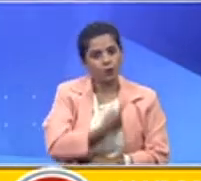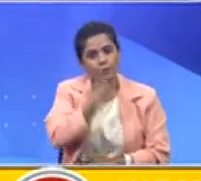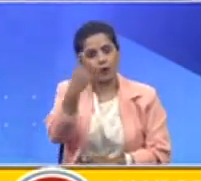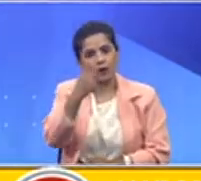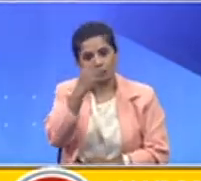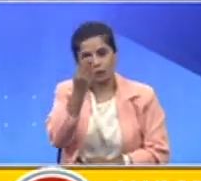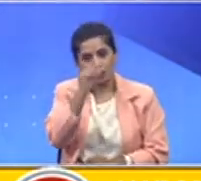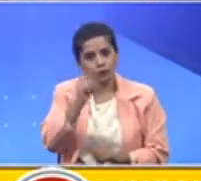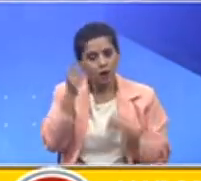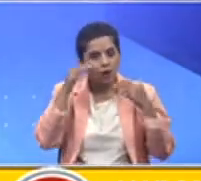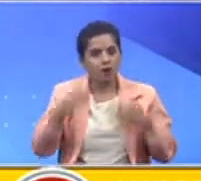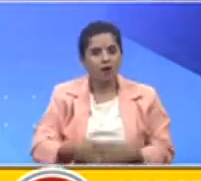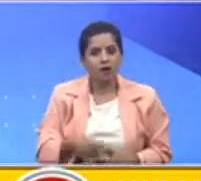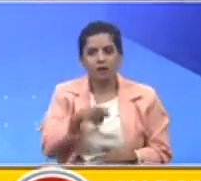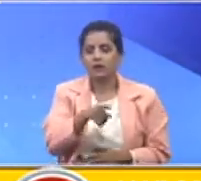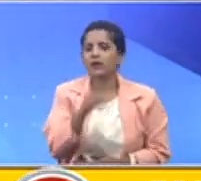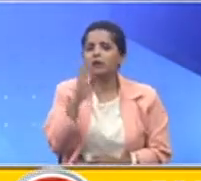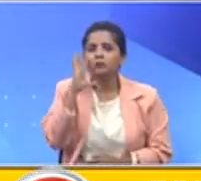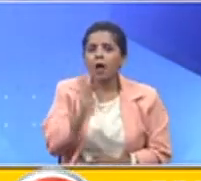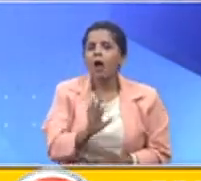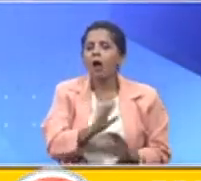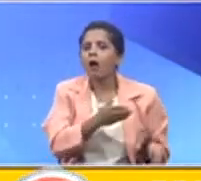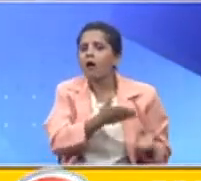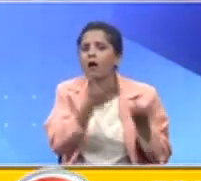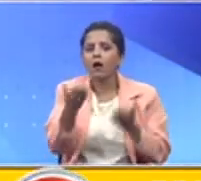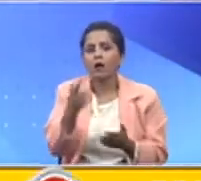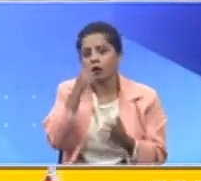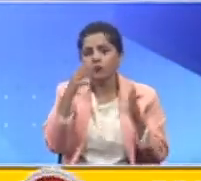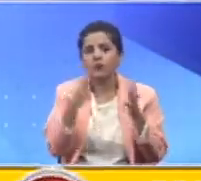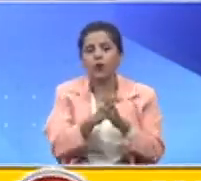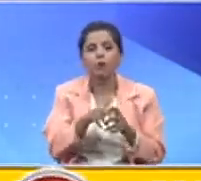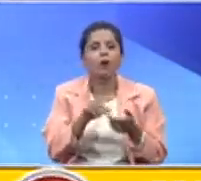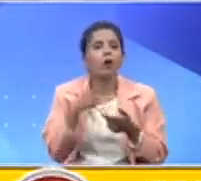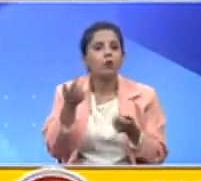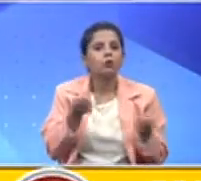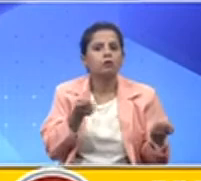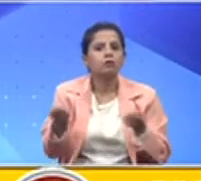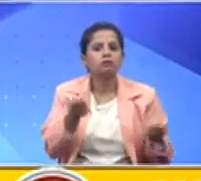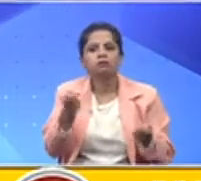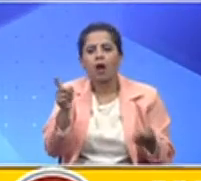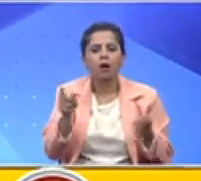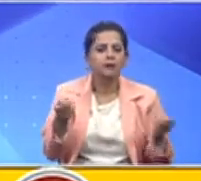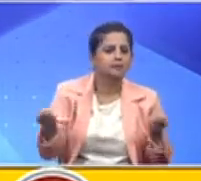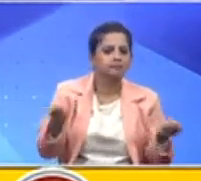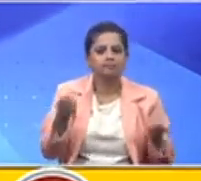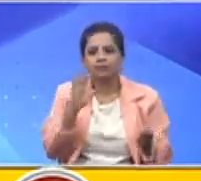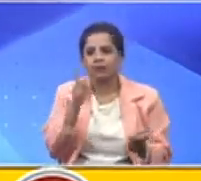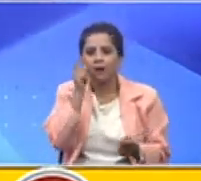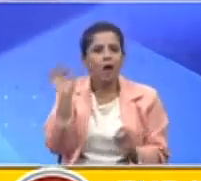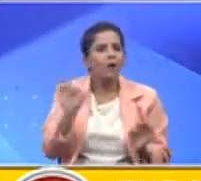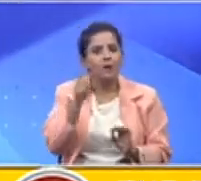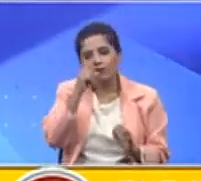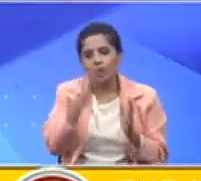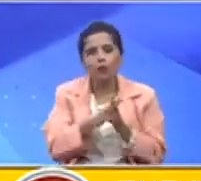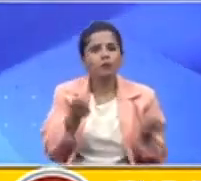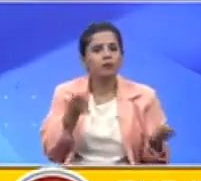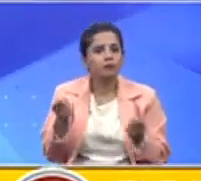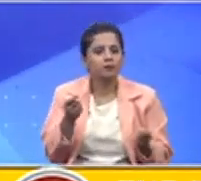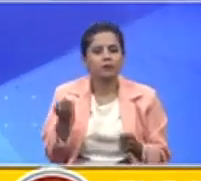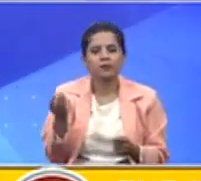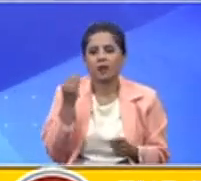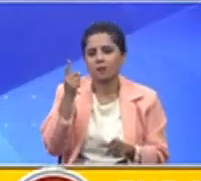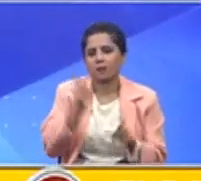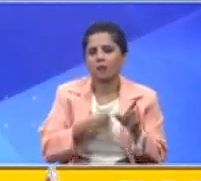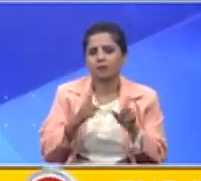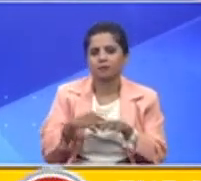लिए खास तोर पर विमेन कोडिनेटर्स नियुक्ति की गई थी साथियों बीते कुछ